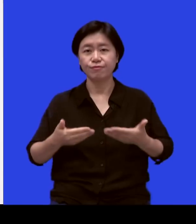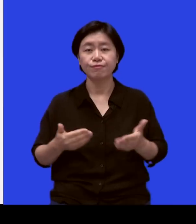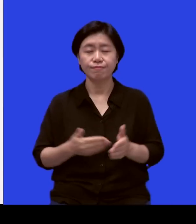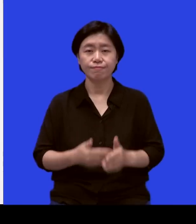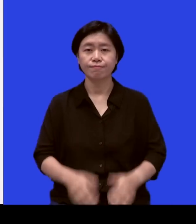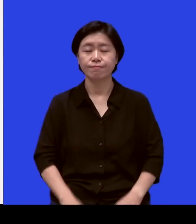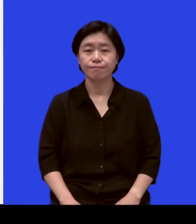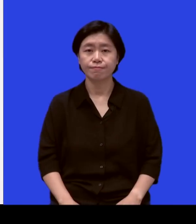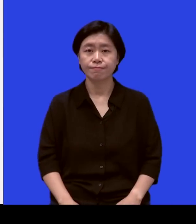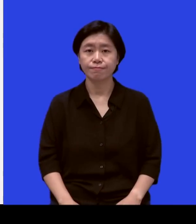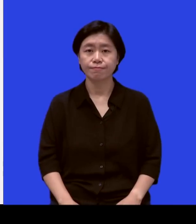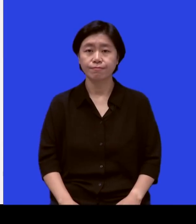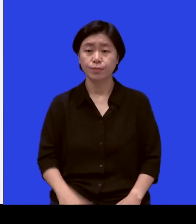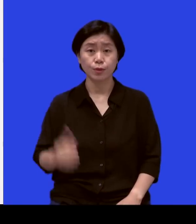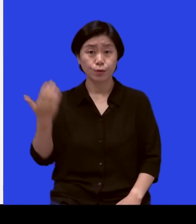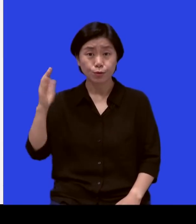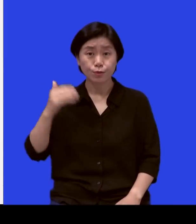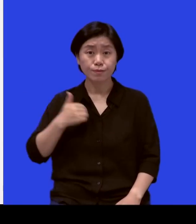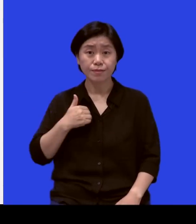그러니까 이제 하루하루 요즘에는